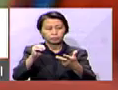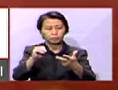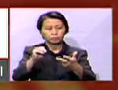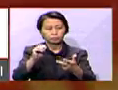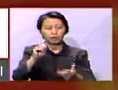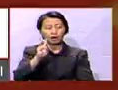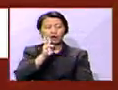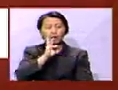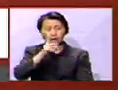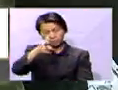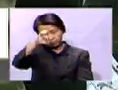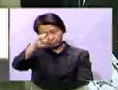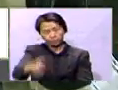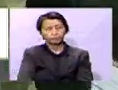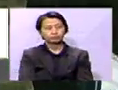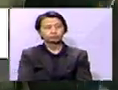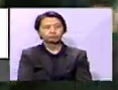pistol.